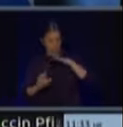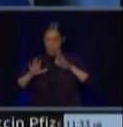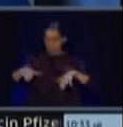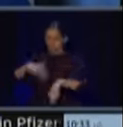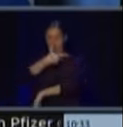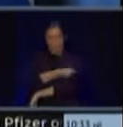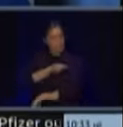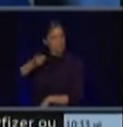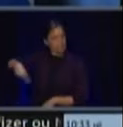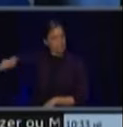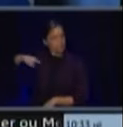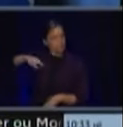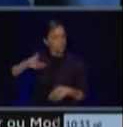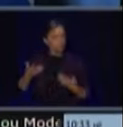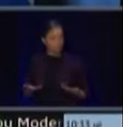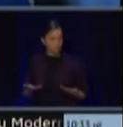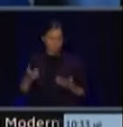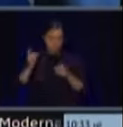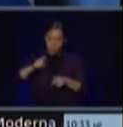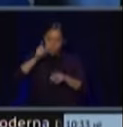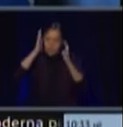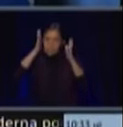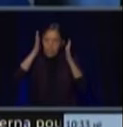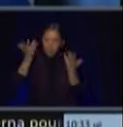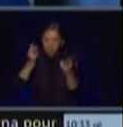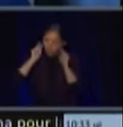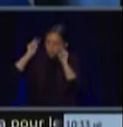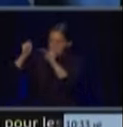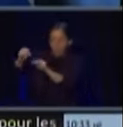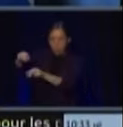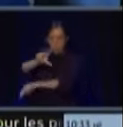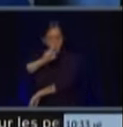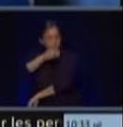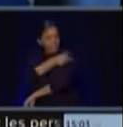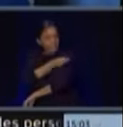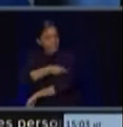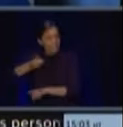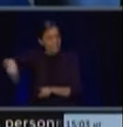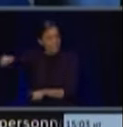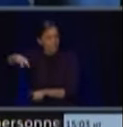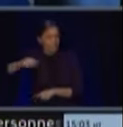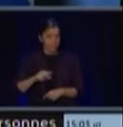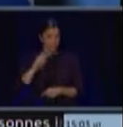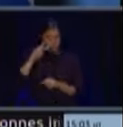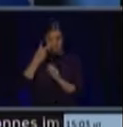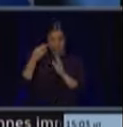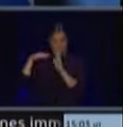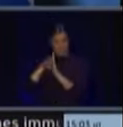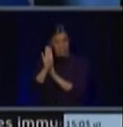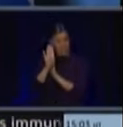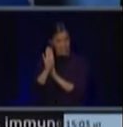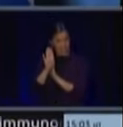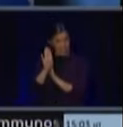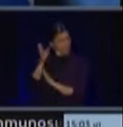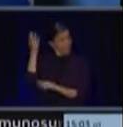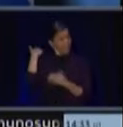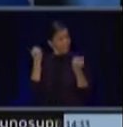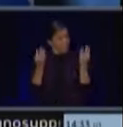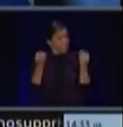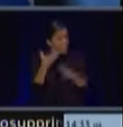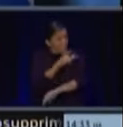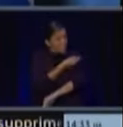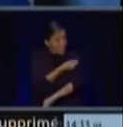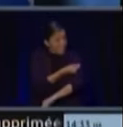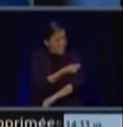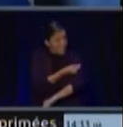Et puis, je vous rappelle, à la deuxième vague, on n'avait pas la vaccination. Là, on a la chance d'avoir donné à tout le